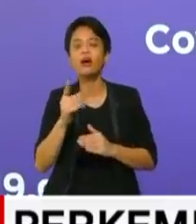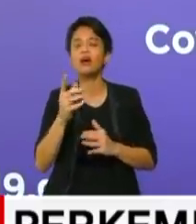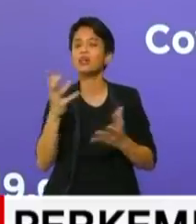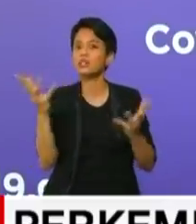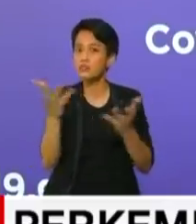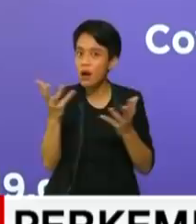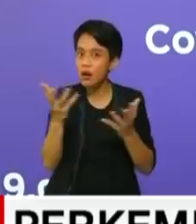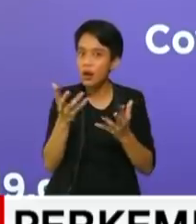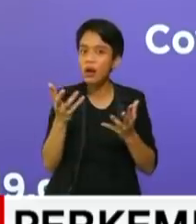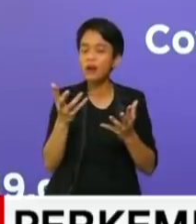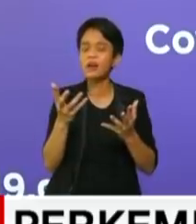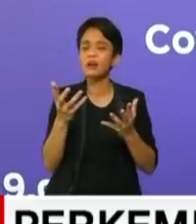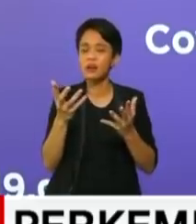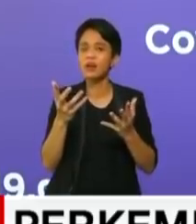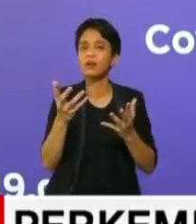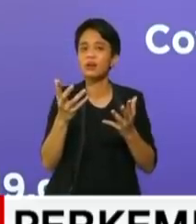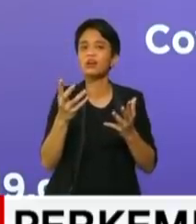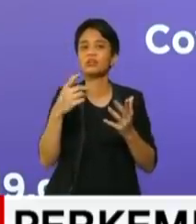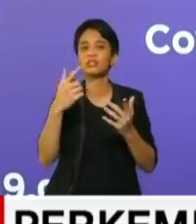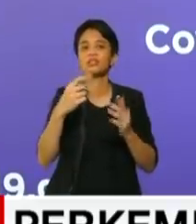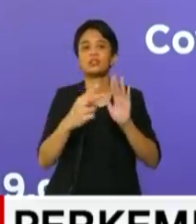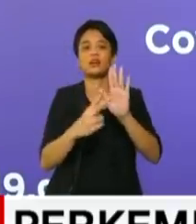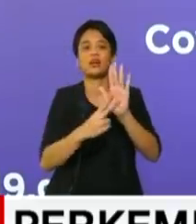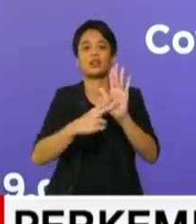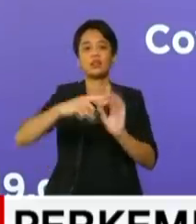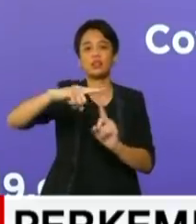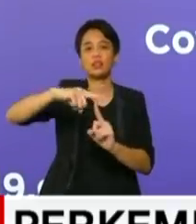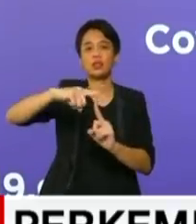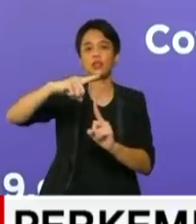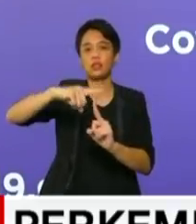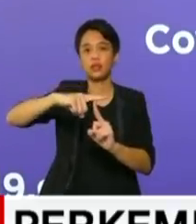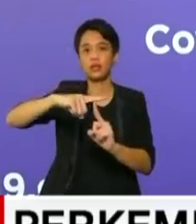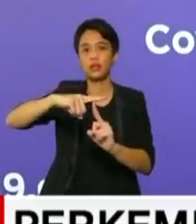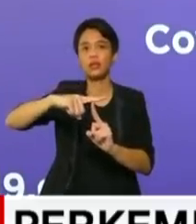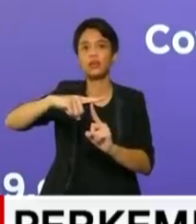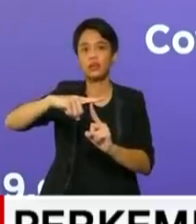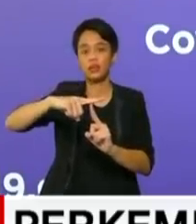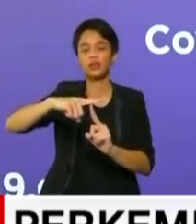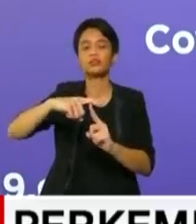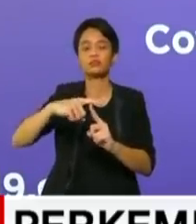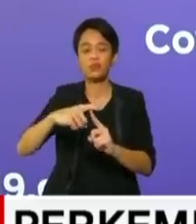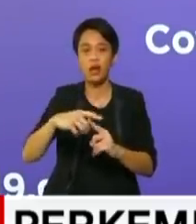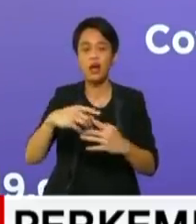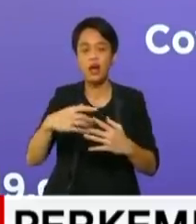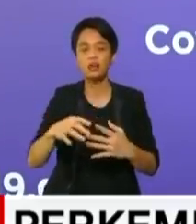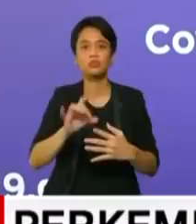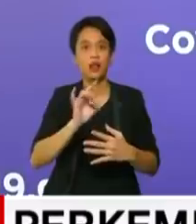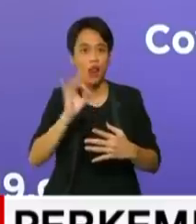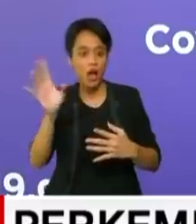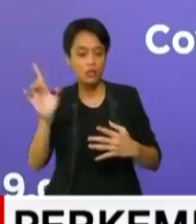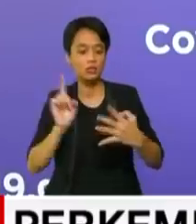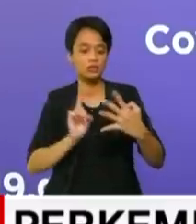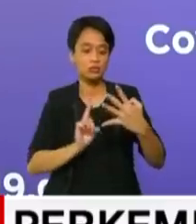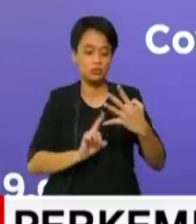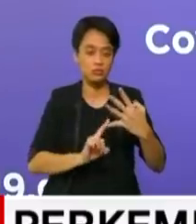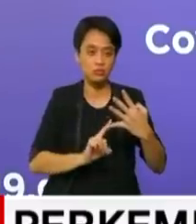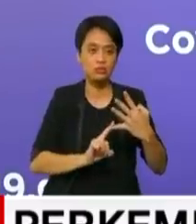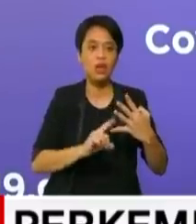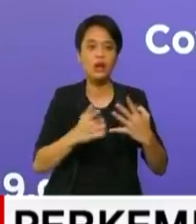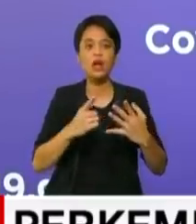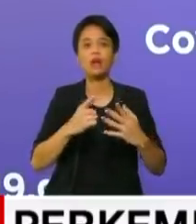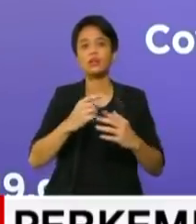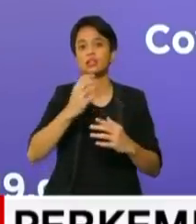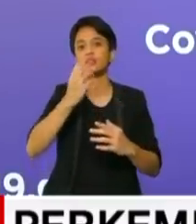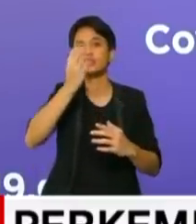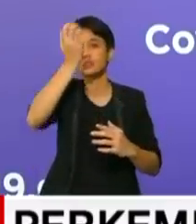daerah Provinsi Nusa Tenggara Timur. Kemudian kita juga melihat kasus yang berada di